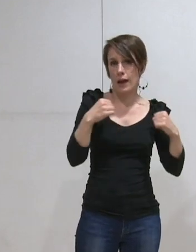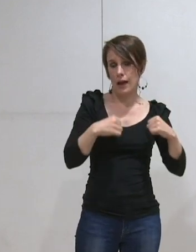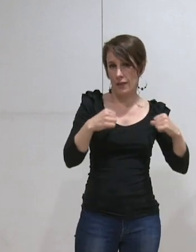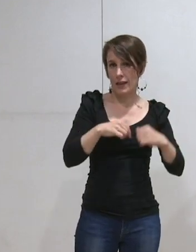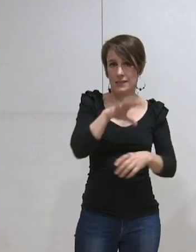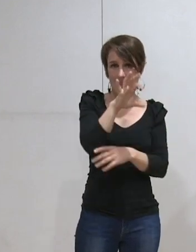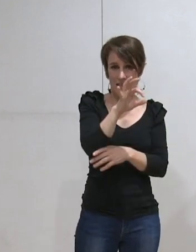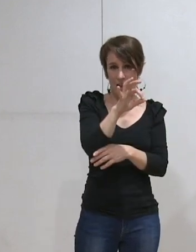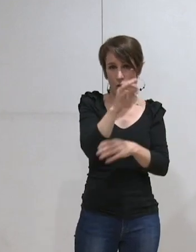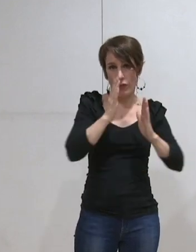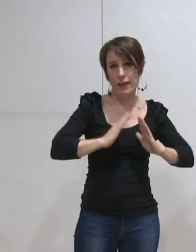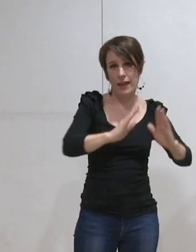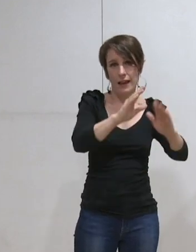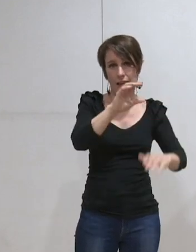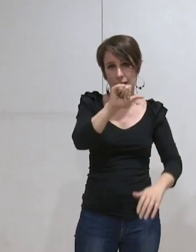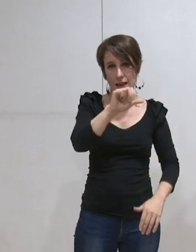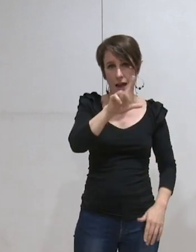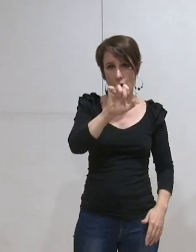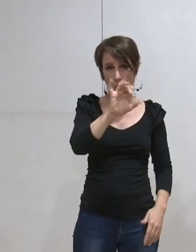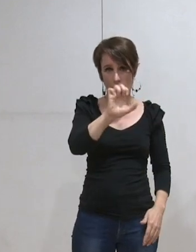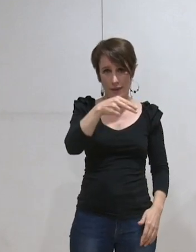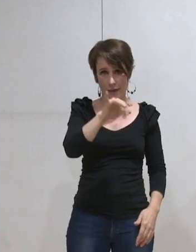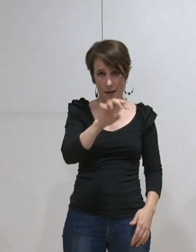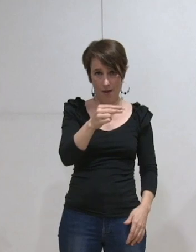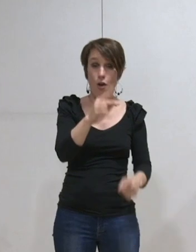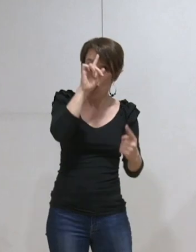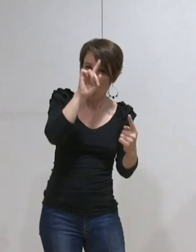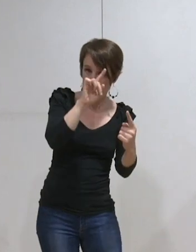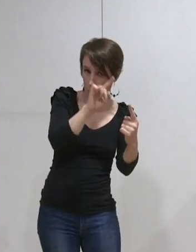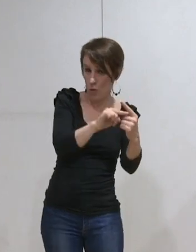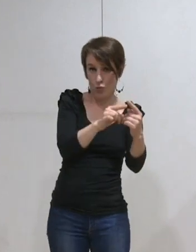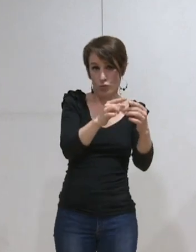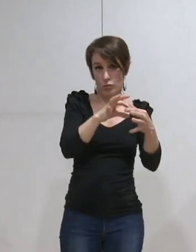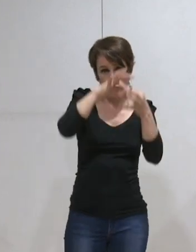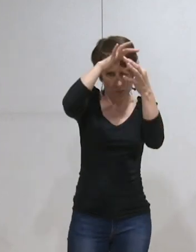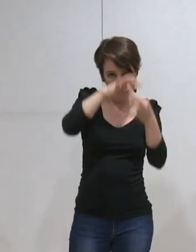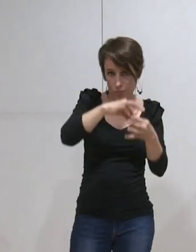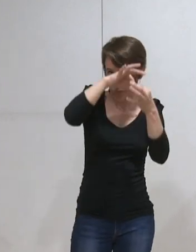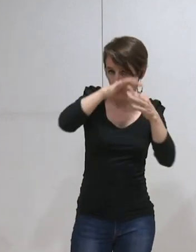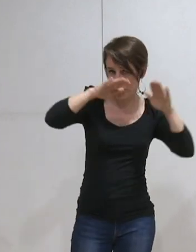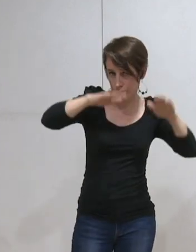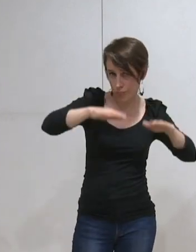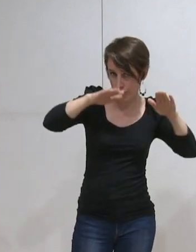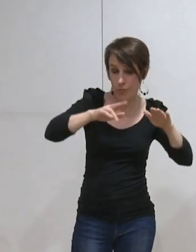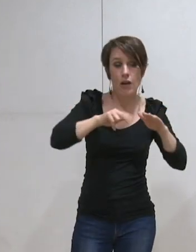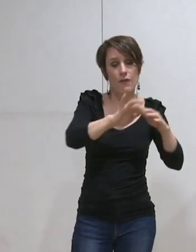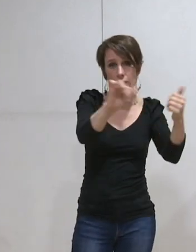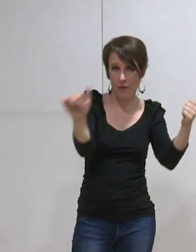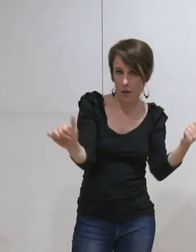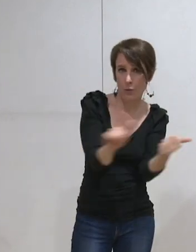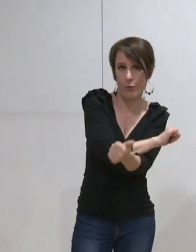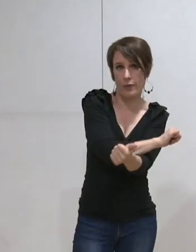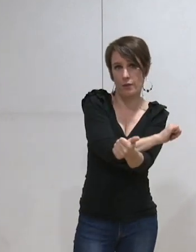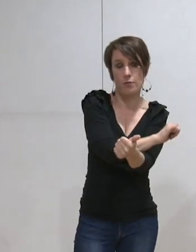Harlequin loué à une association à vocation cultuelle est destiné à la démolition dans le cadre du Projet de Renouvellement